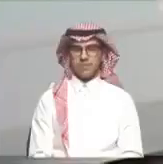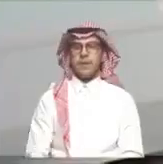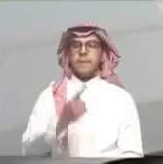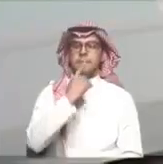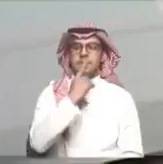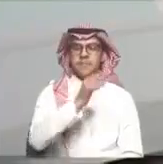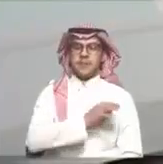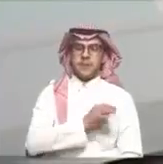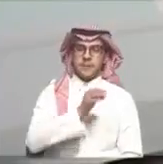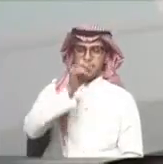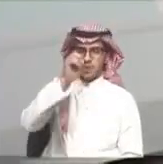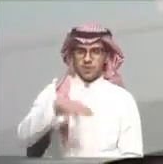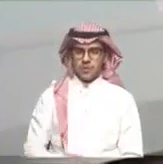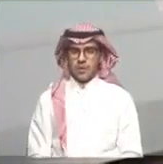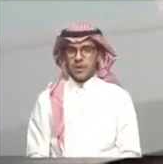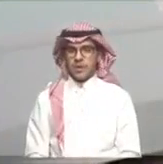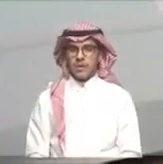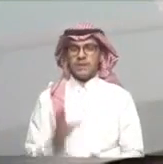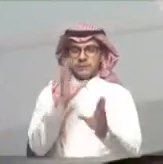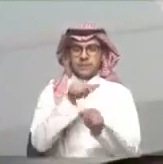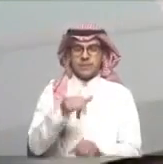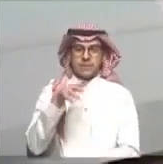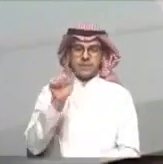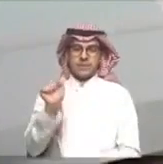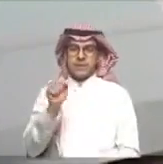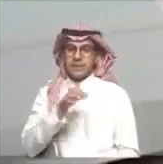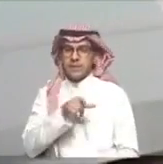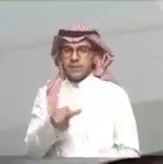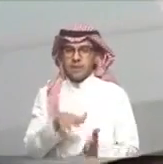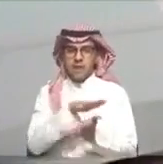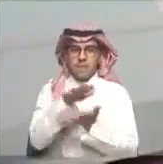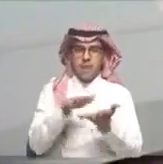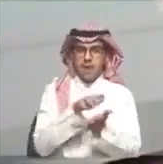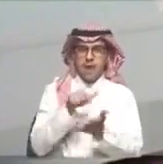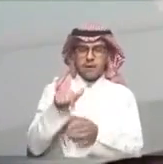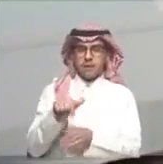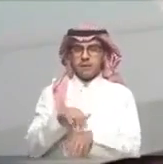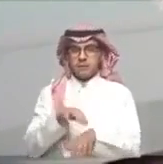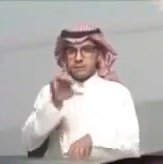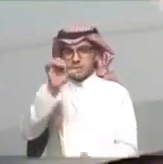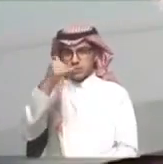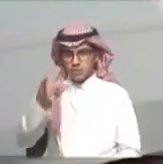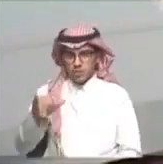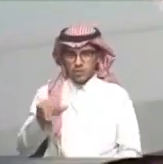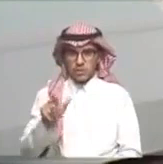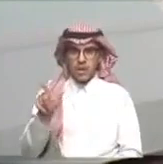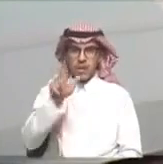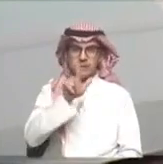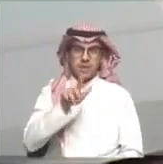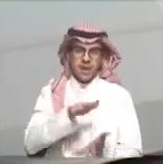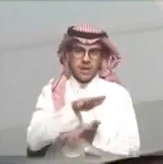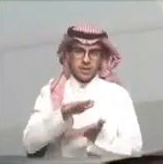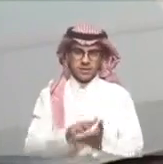بسم الله الرحمن الرحيم، مشاهدينا الكرام السلام عليكم ورحمة الله. نحييكم تحية طيبة ونقدم لحضراتكم في هذه اللحظات